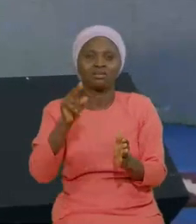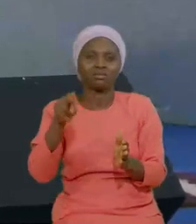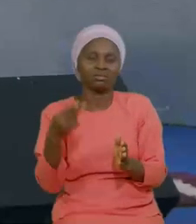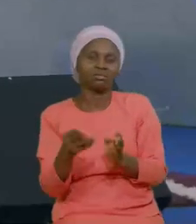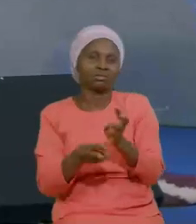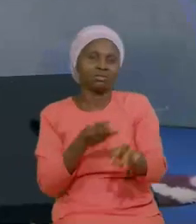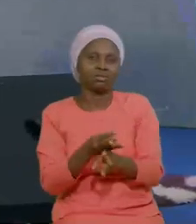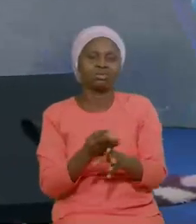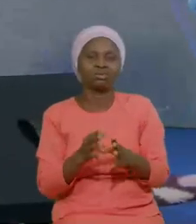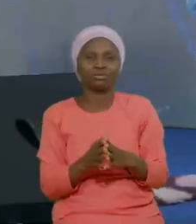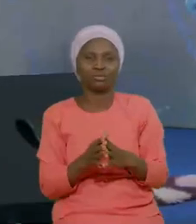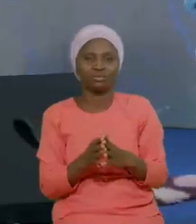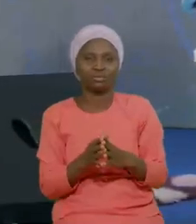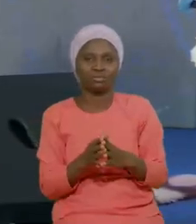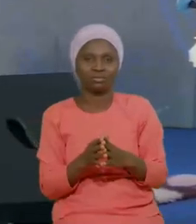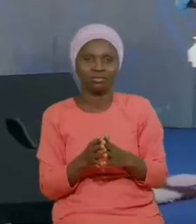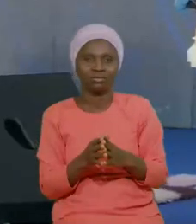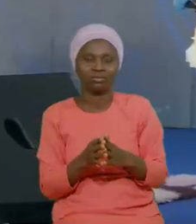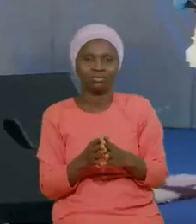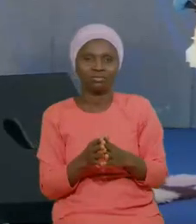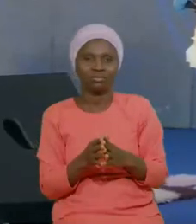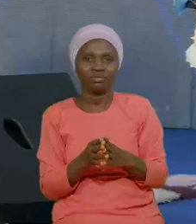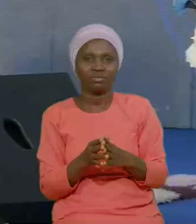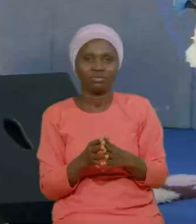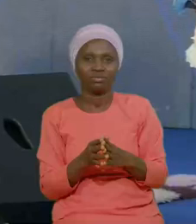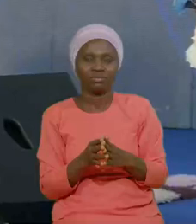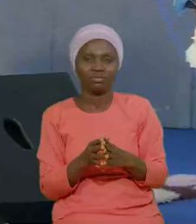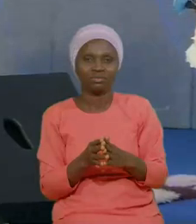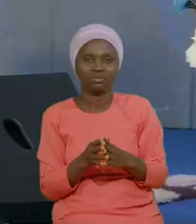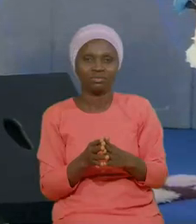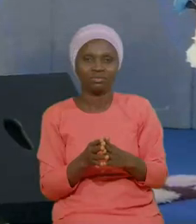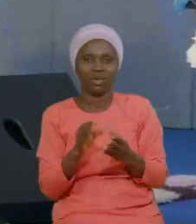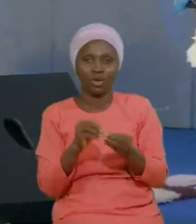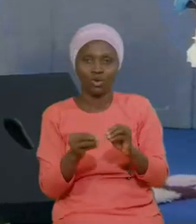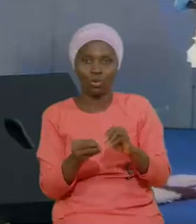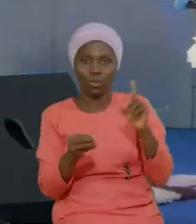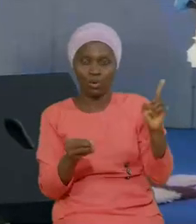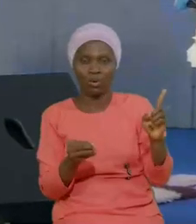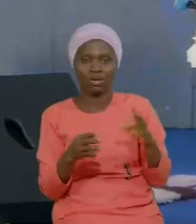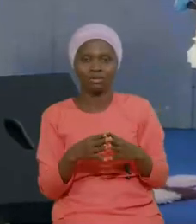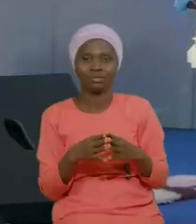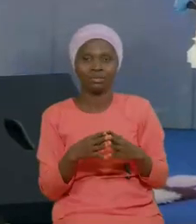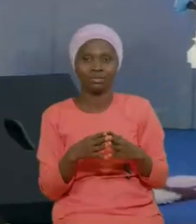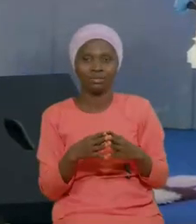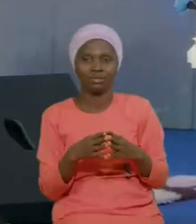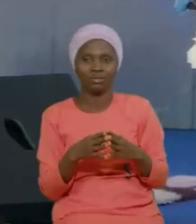Et donc elle a la capacité, elle l'habitude, elle l'aptitude, elle a la capacité de changer ce monde